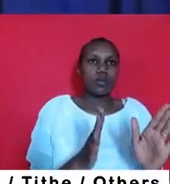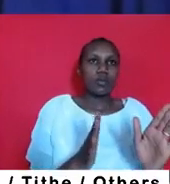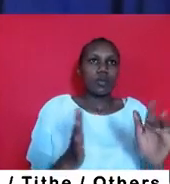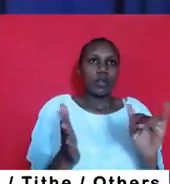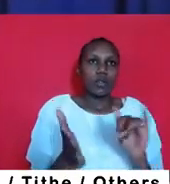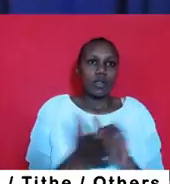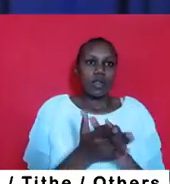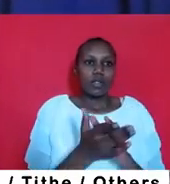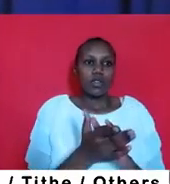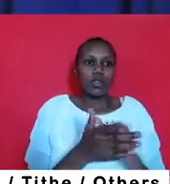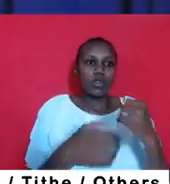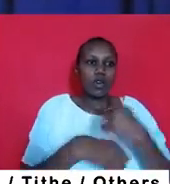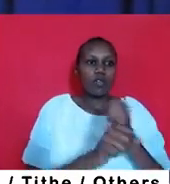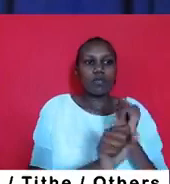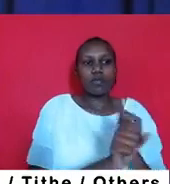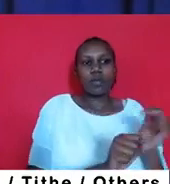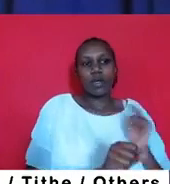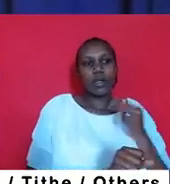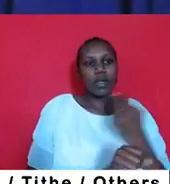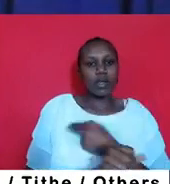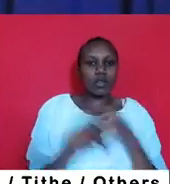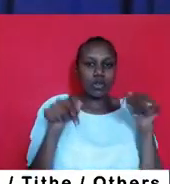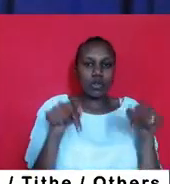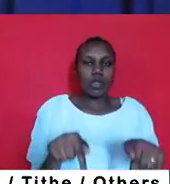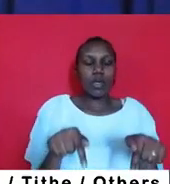ambayo umetujalia siku ya leo